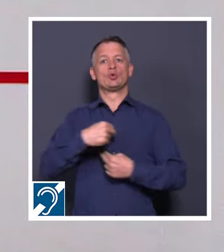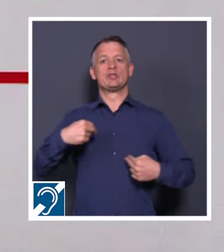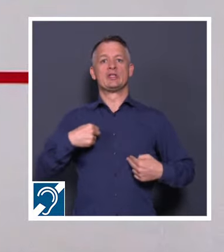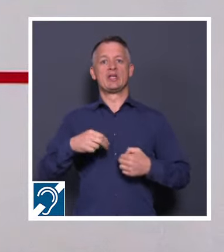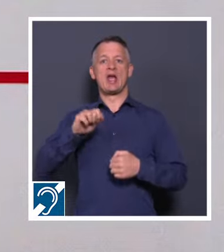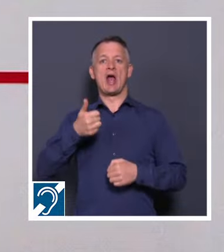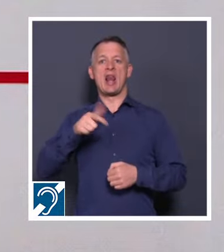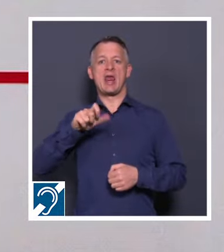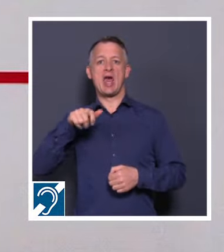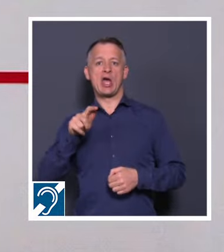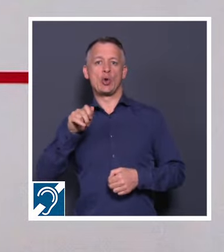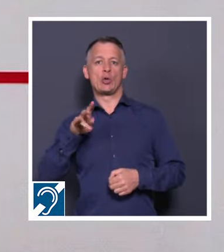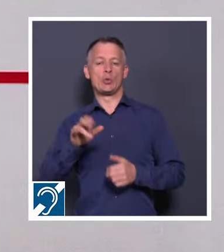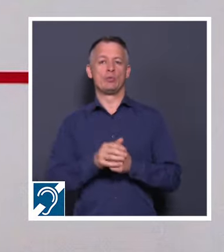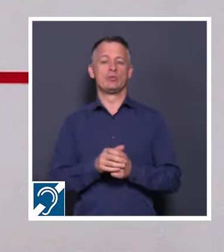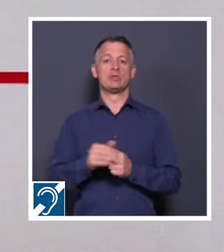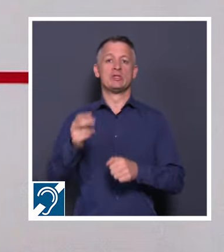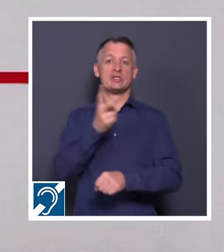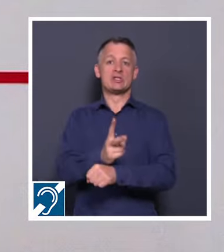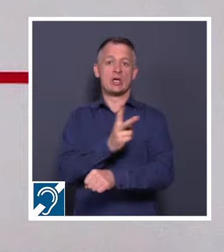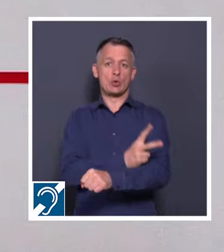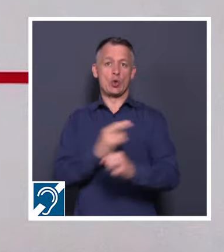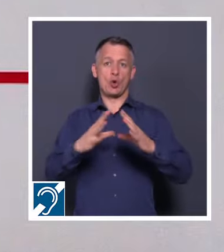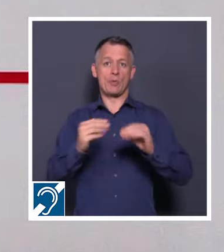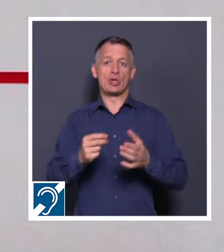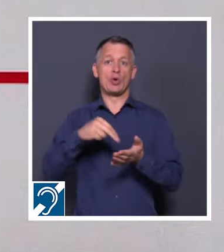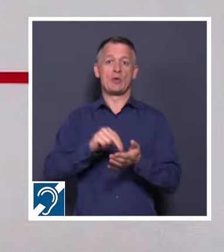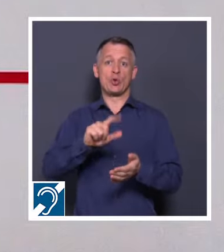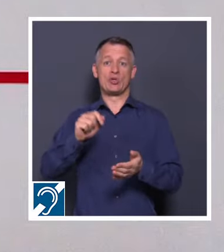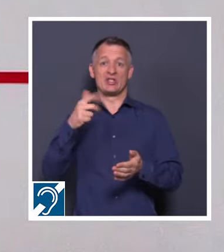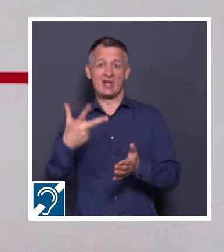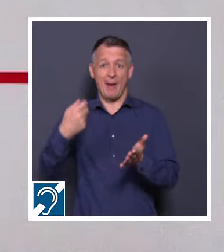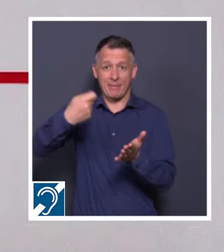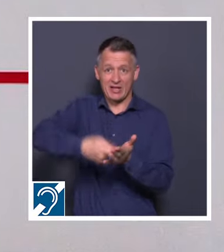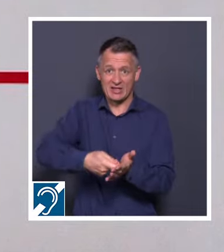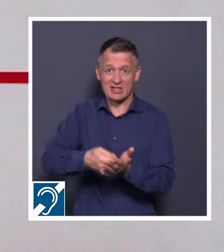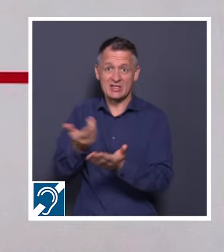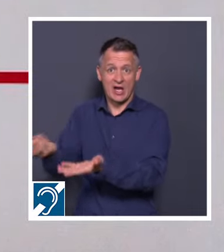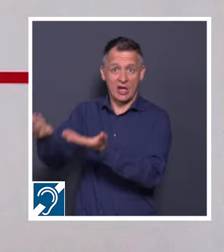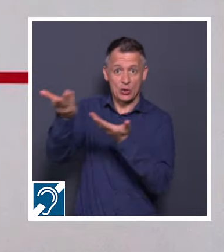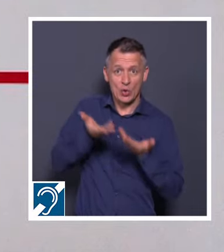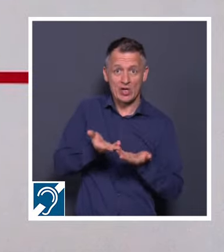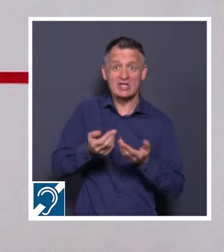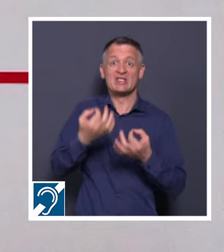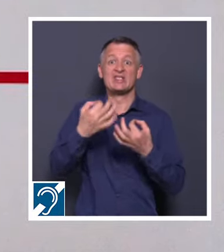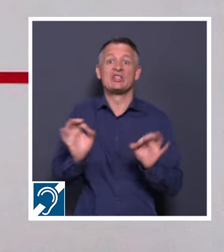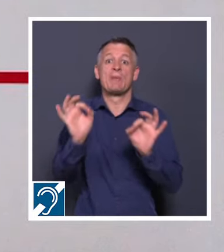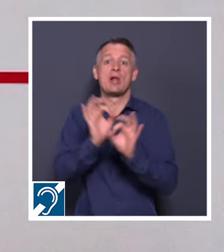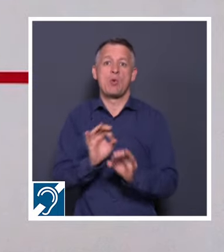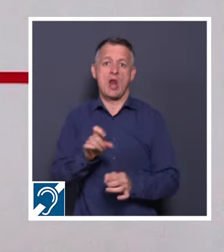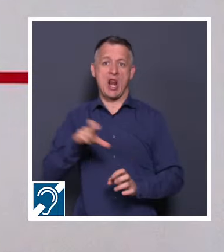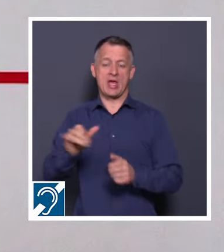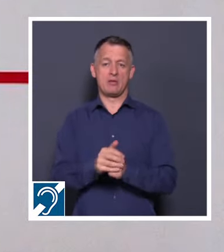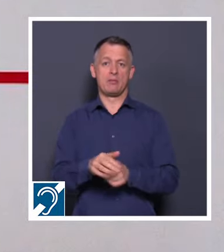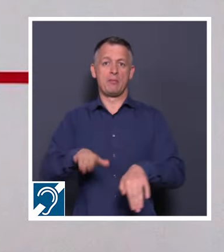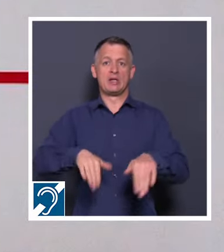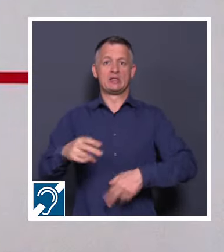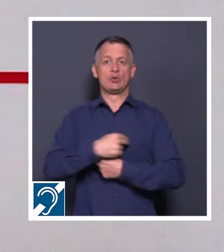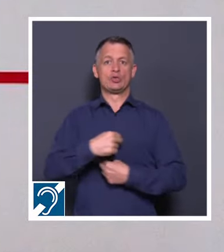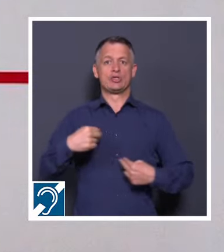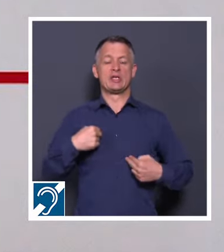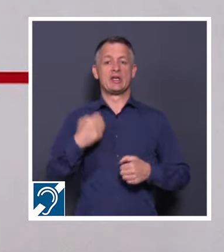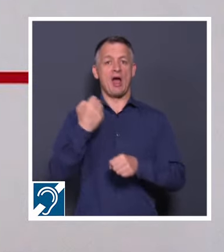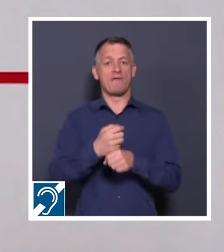Statul român a cheltuit în 2023 ca să aducă pe acești fugari aproape 10 milioane de lei. Ministerul Justiției a făcut acest proiect